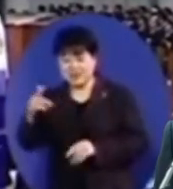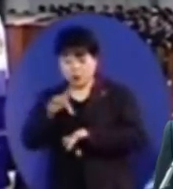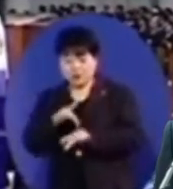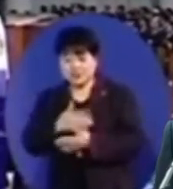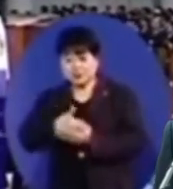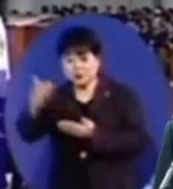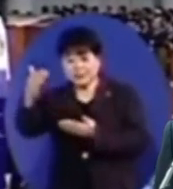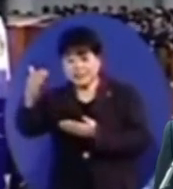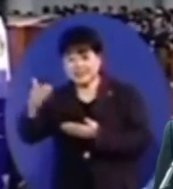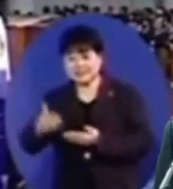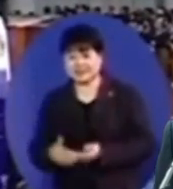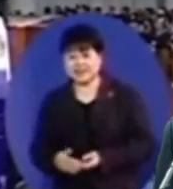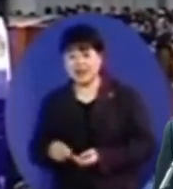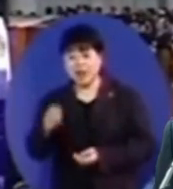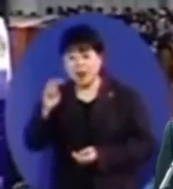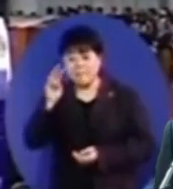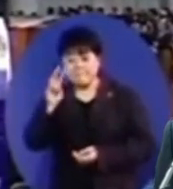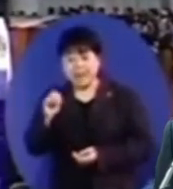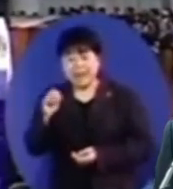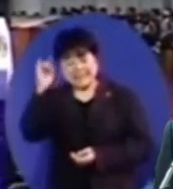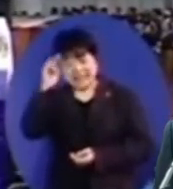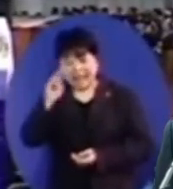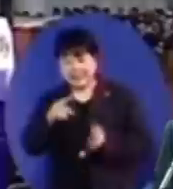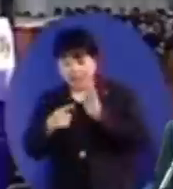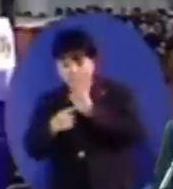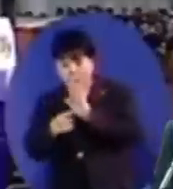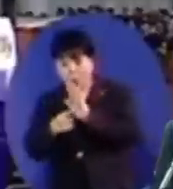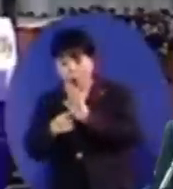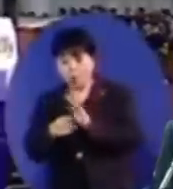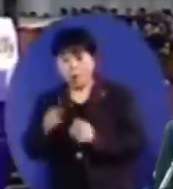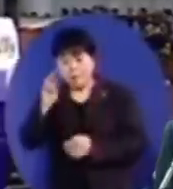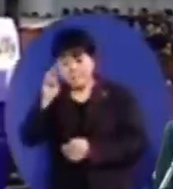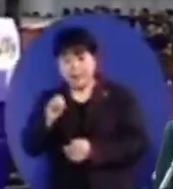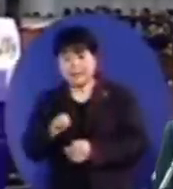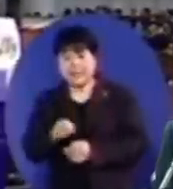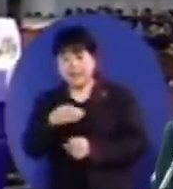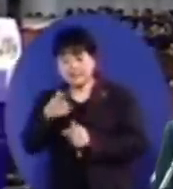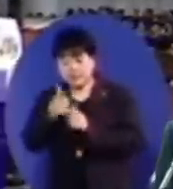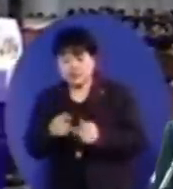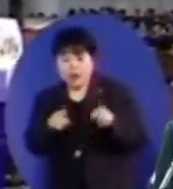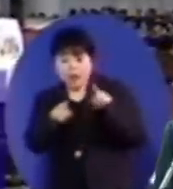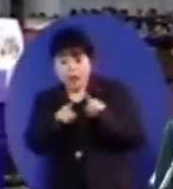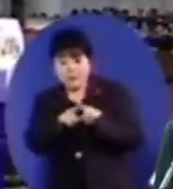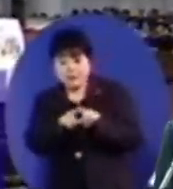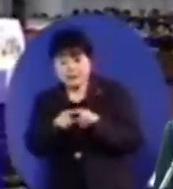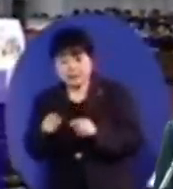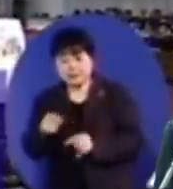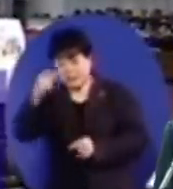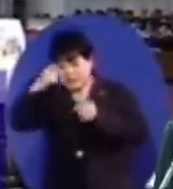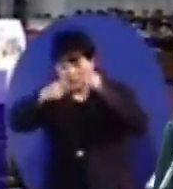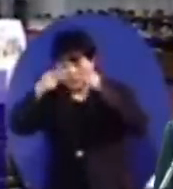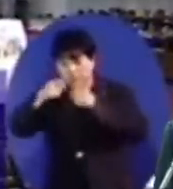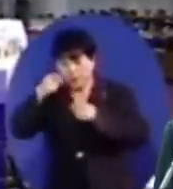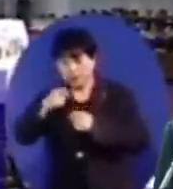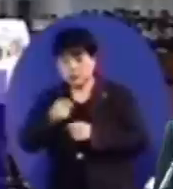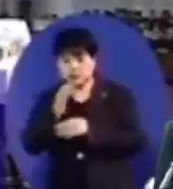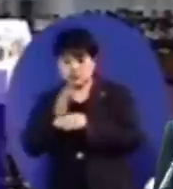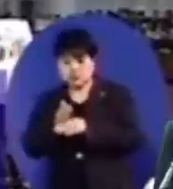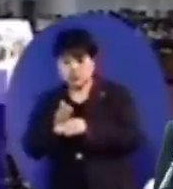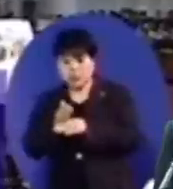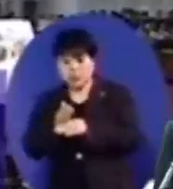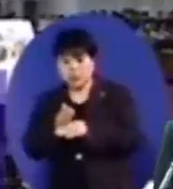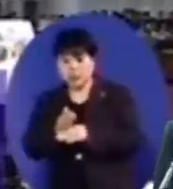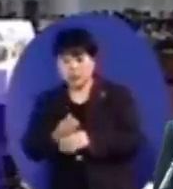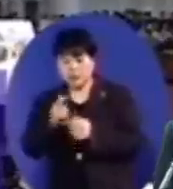쫓아내어 주신 막달라 마리아에게 먼저 보이시니 마리아가 가서 예수와 함께 하던 사람들이 슬퍼하며 울고 있는 중에 이 일을